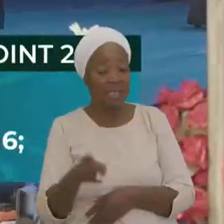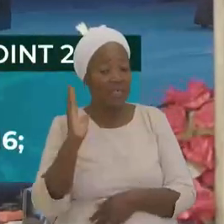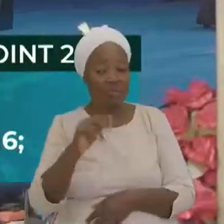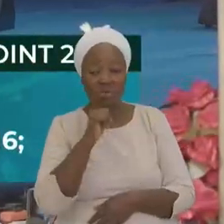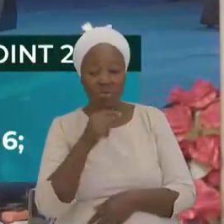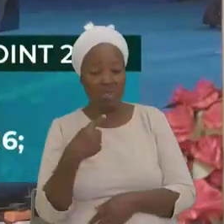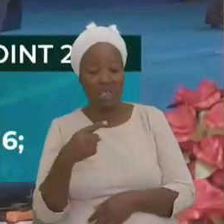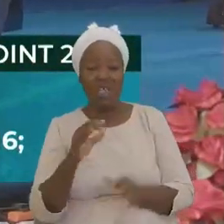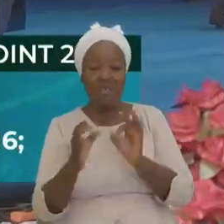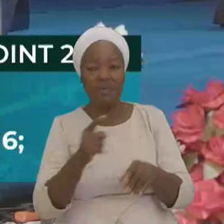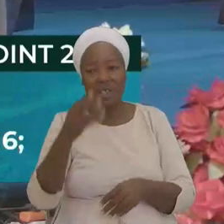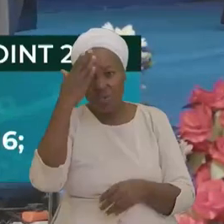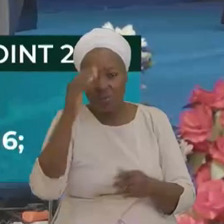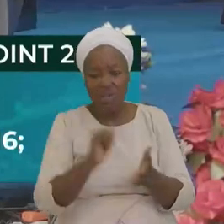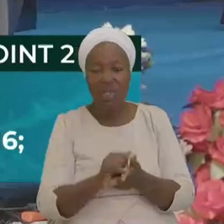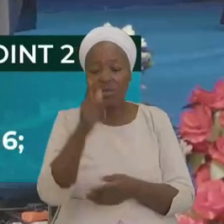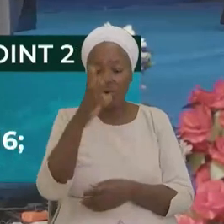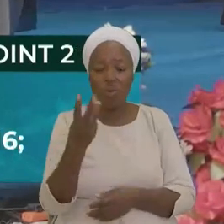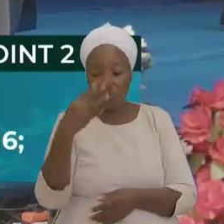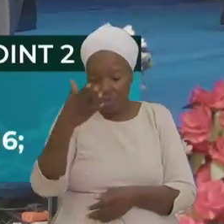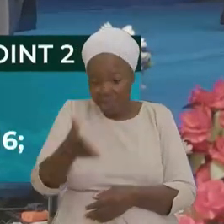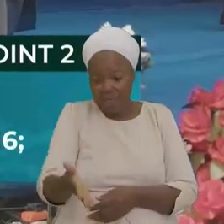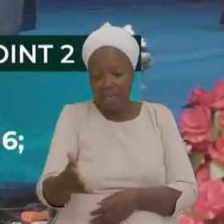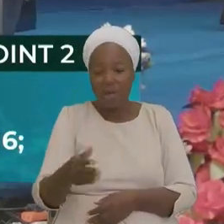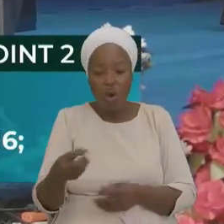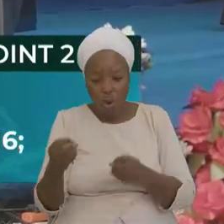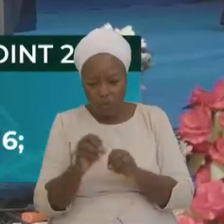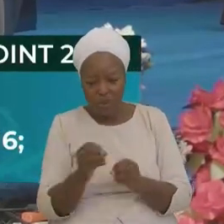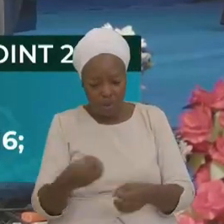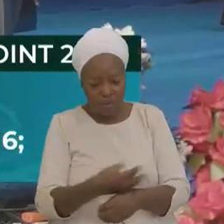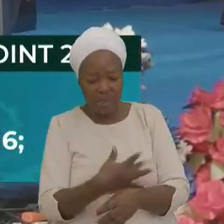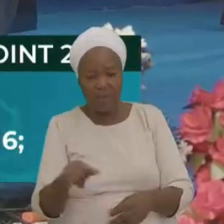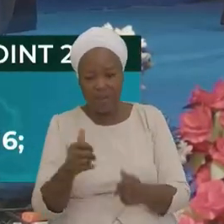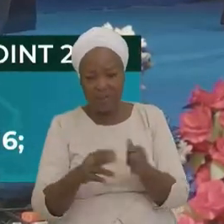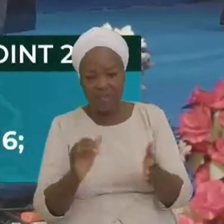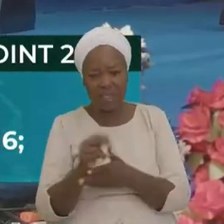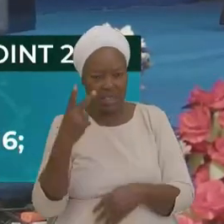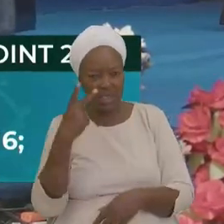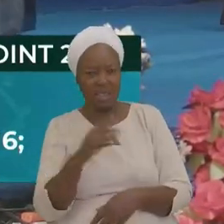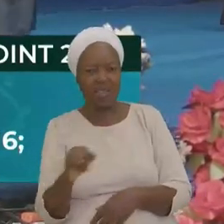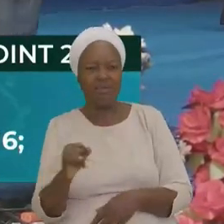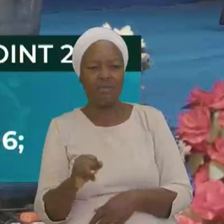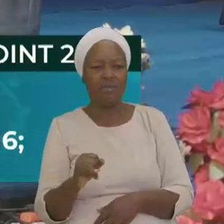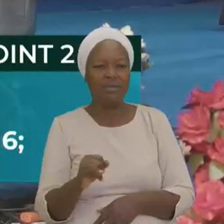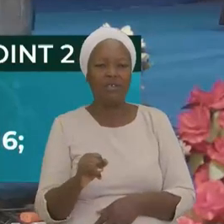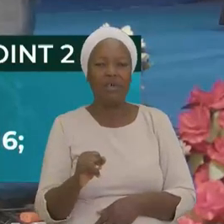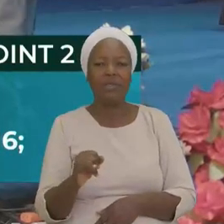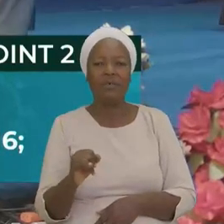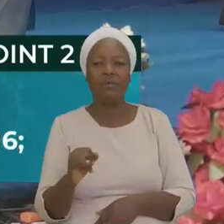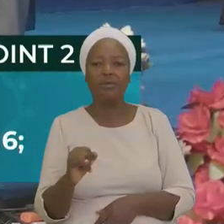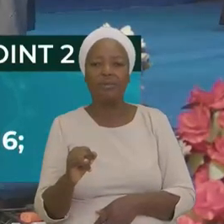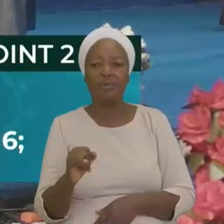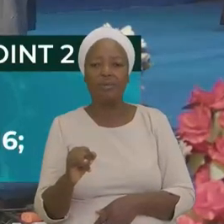Ils disent des choses qu'ils ne diront pas s'ils savaient que Dieu est là, observant tout ce